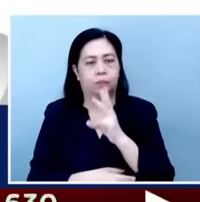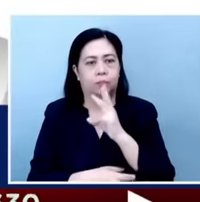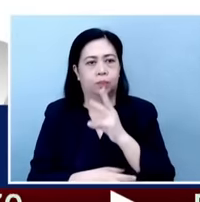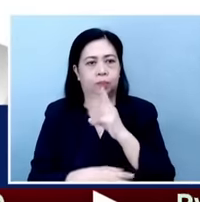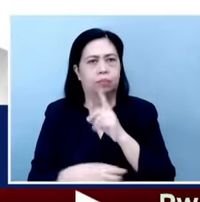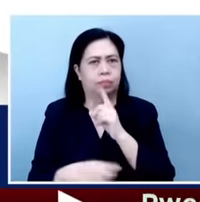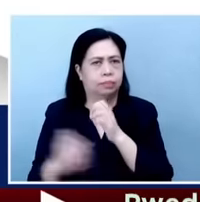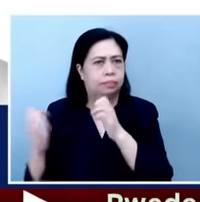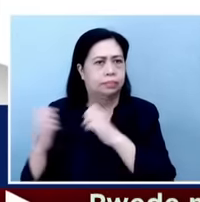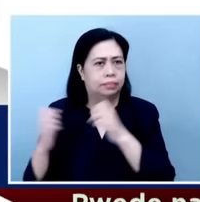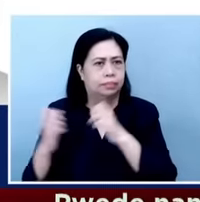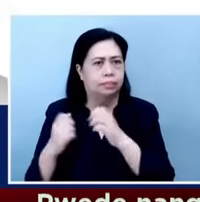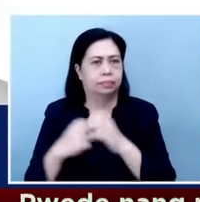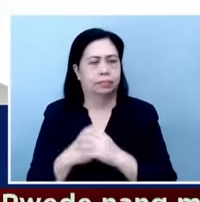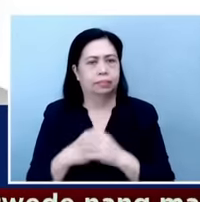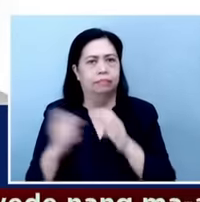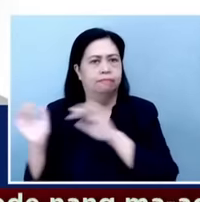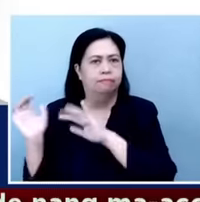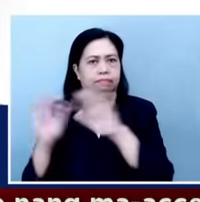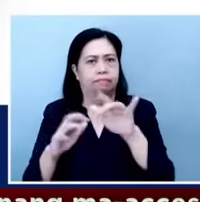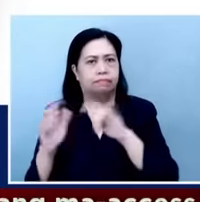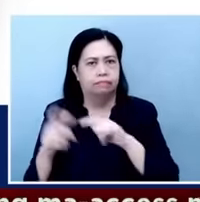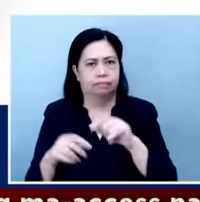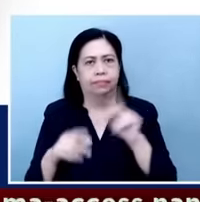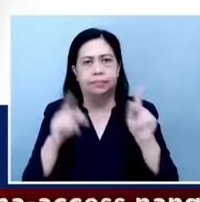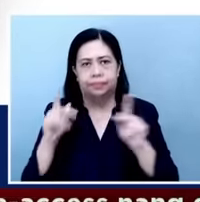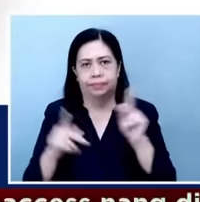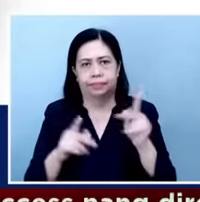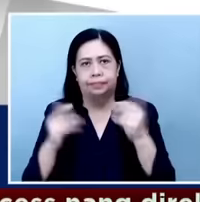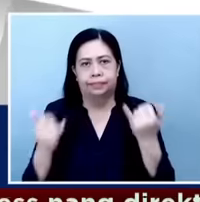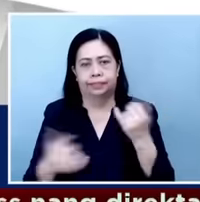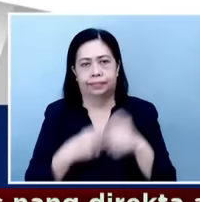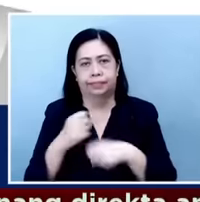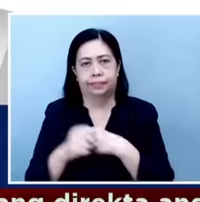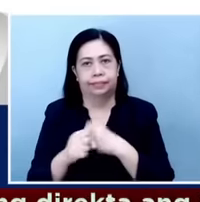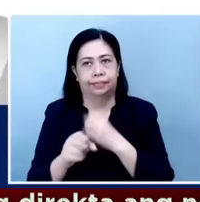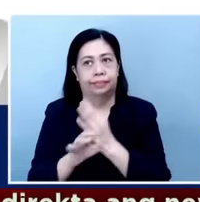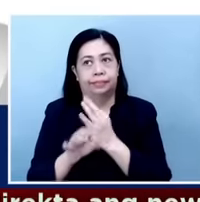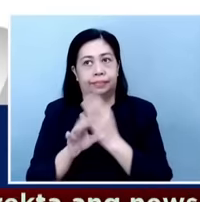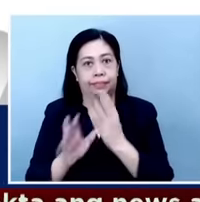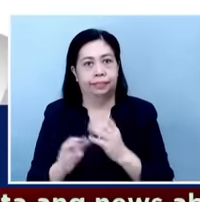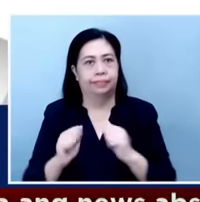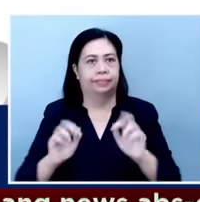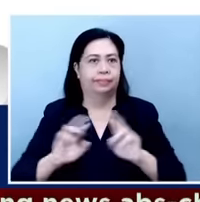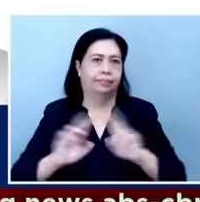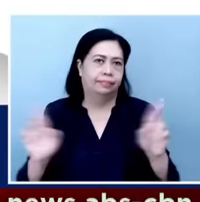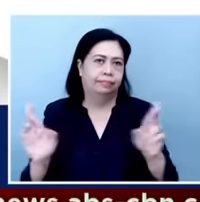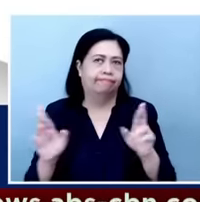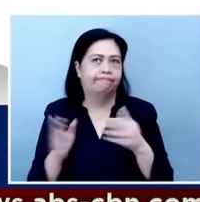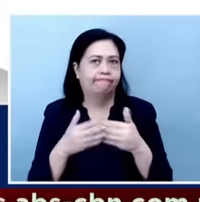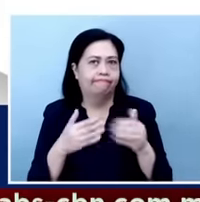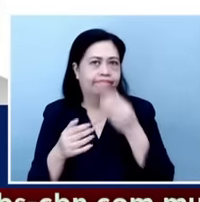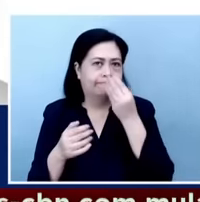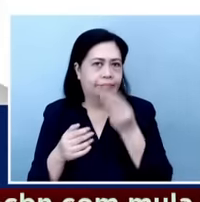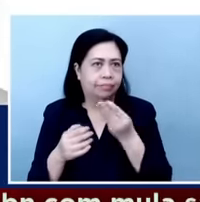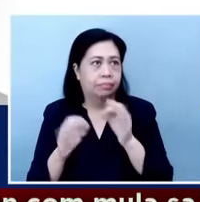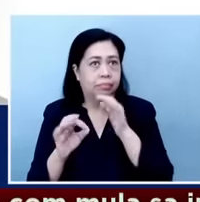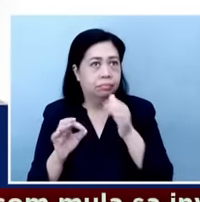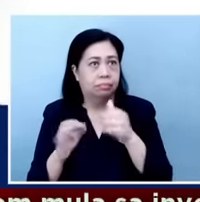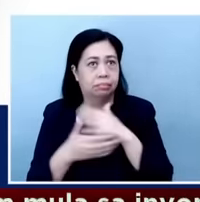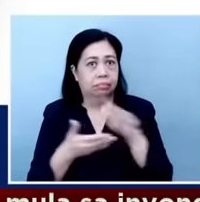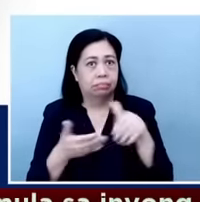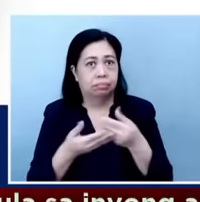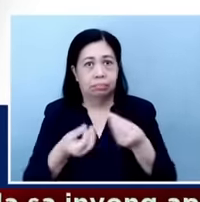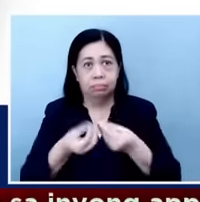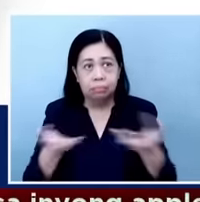talaga namin na sobrang dadagsa yung mga deboto ngayong taon. Kaya po nag-ready po kami kahit papano, kung hindi mo mabigyan lahat